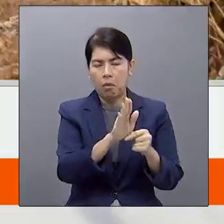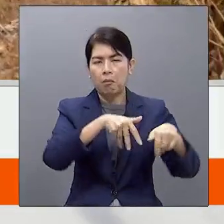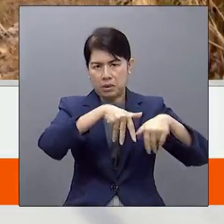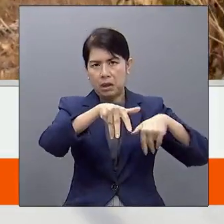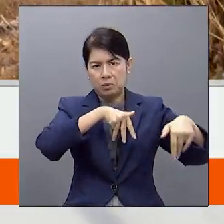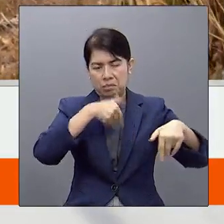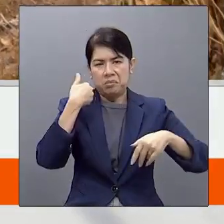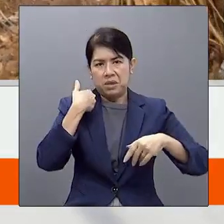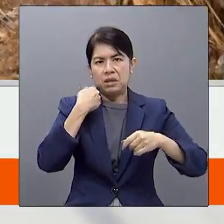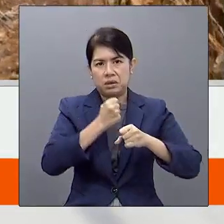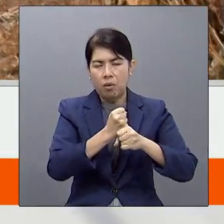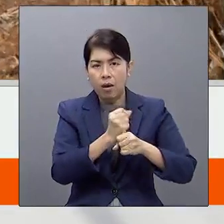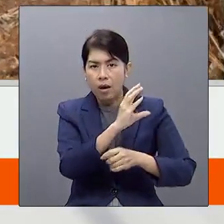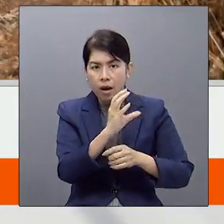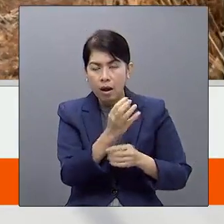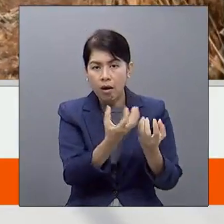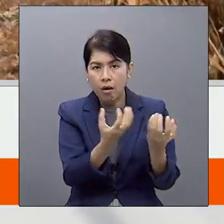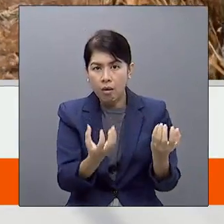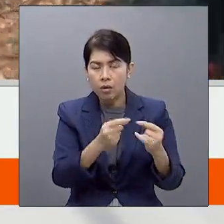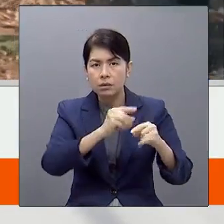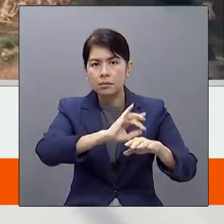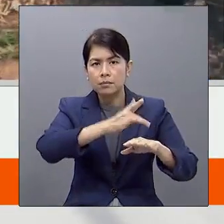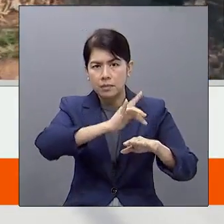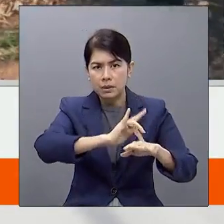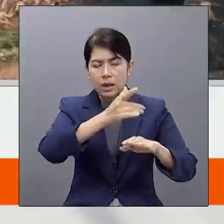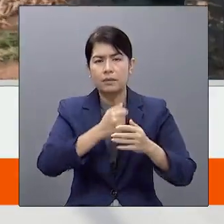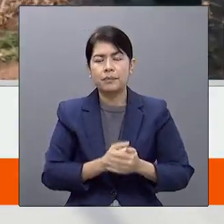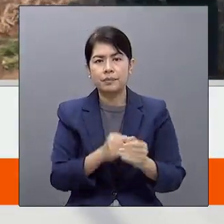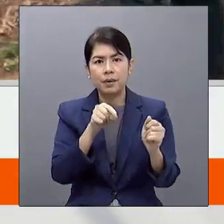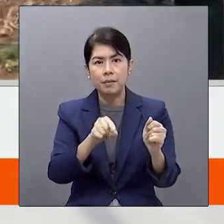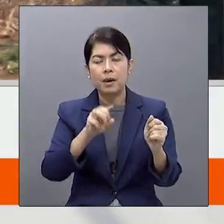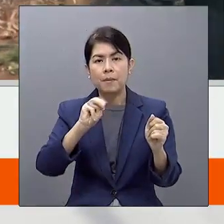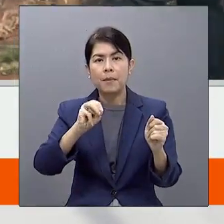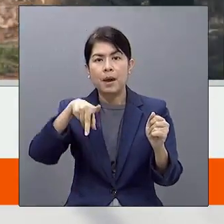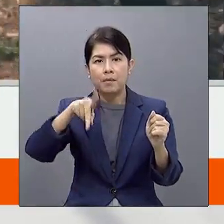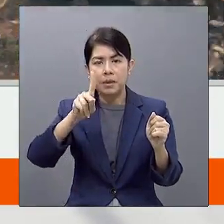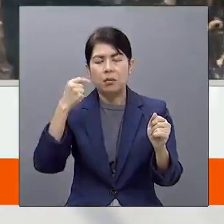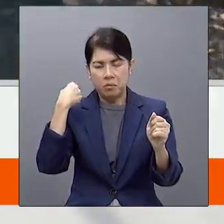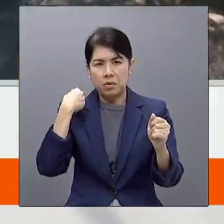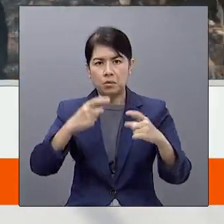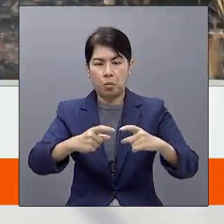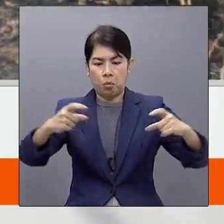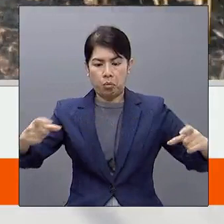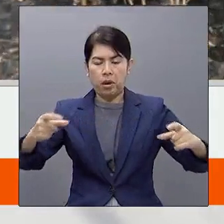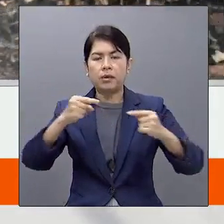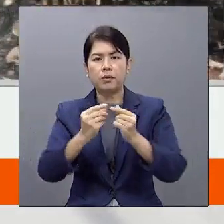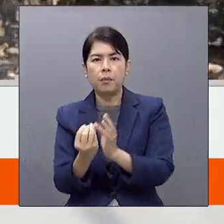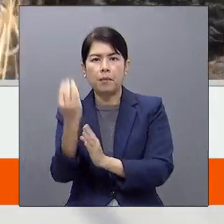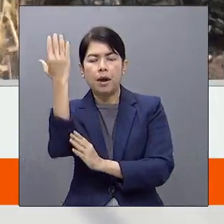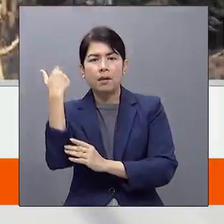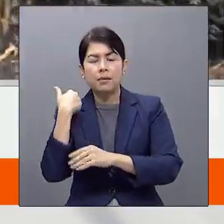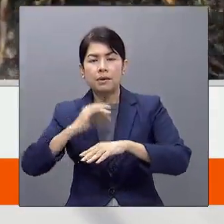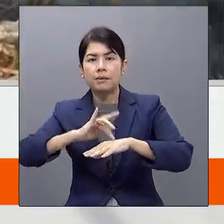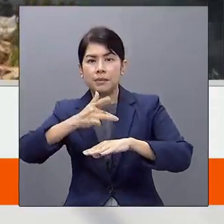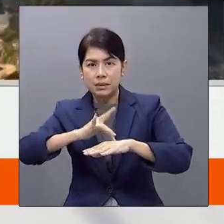ช่นการหาของป่าอย่างเช่นที่แม่ปิงเนี่ยครับที่อุทยานแม่ปิงซึ่งเป็นแหล่งไฟใหญ่มากๆของประเทศนะครับก็มีการเจรจ